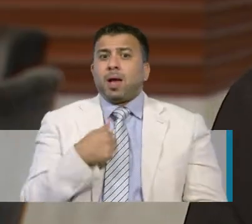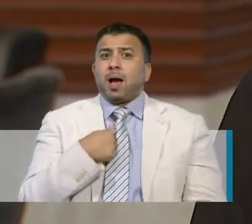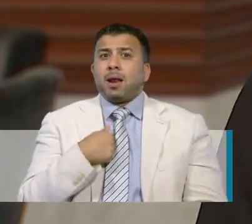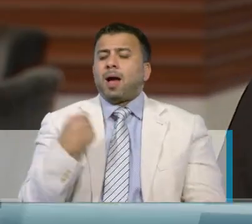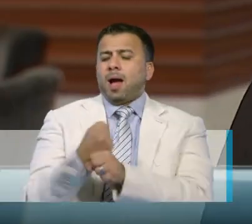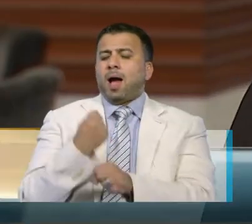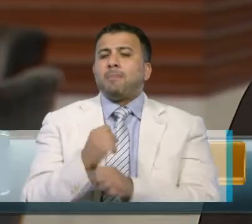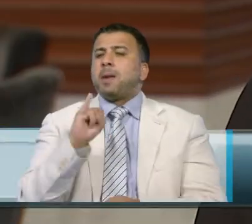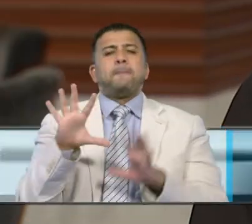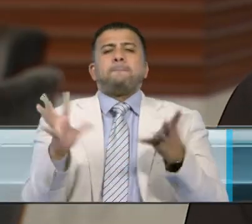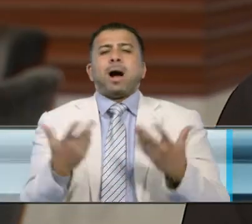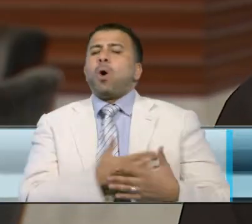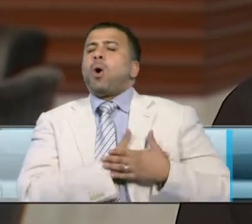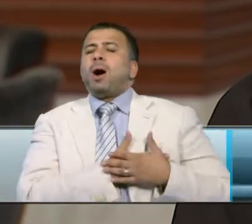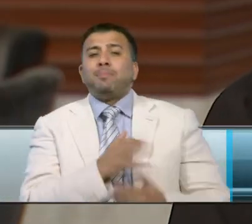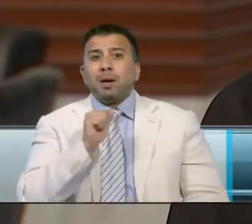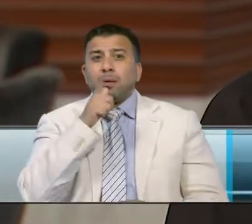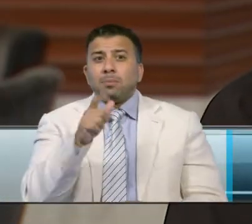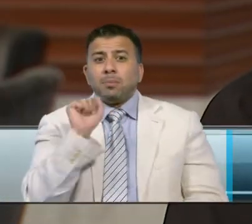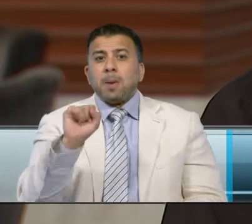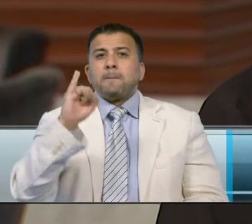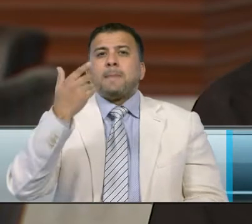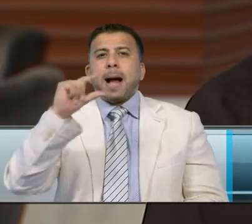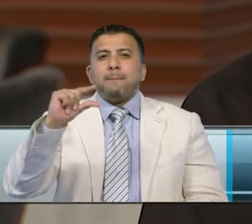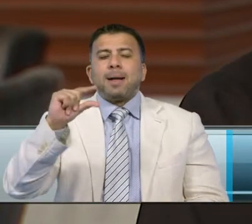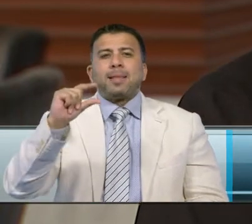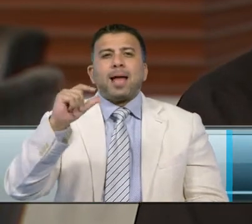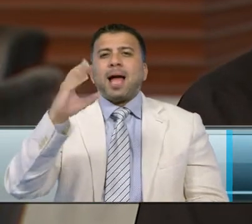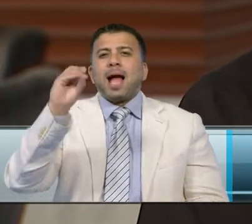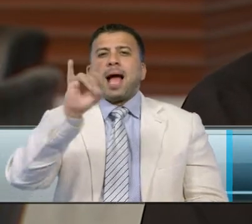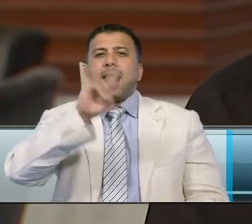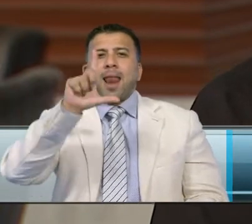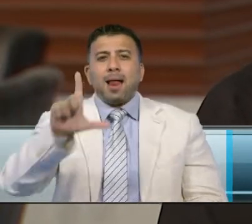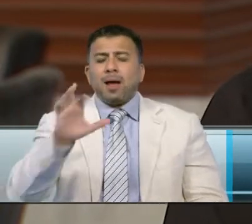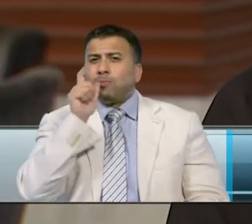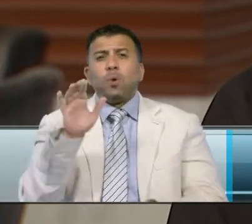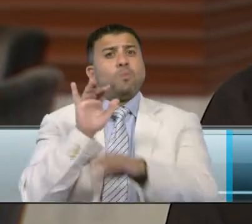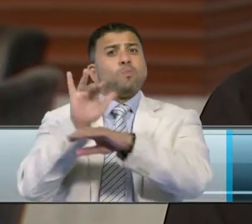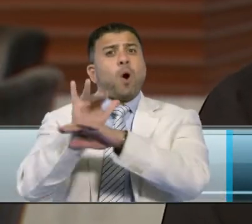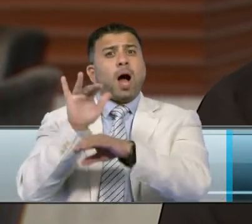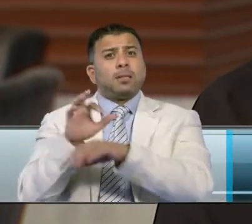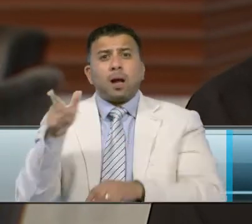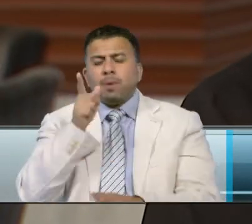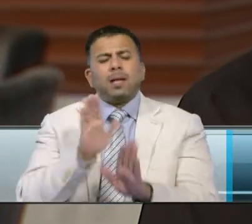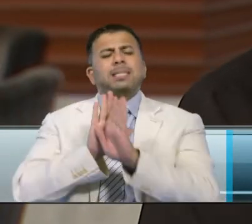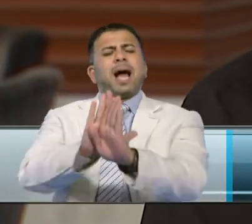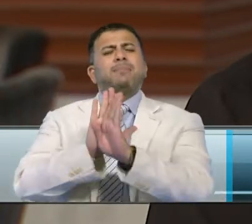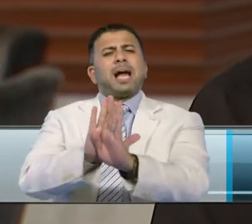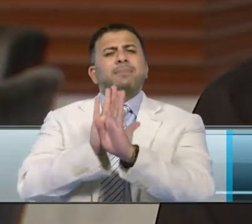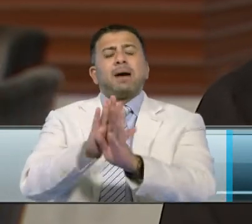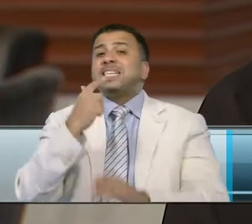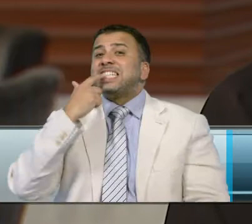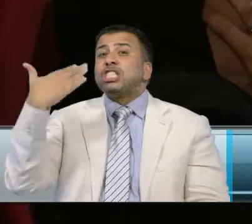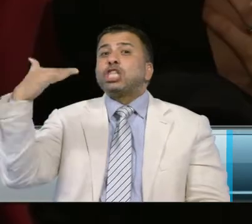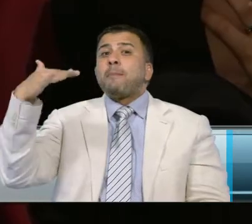أحب، كانت بإلقاء من سعادة محمد هلال. المحاضرة كانت لدعم وتحفيز الشباب